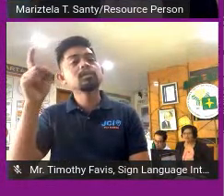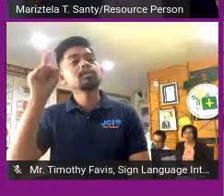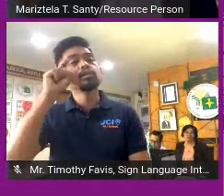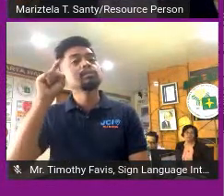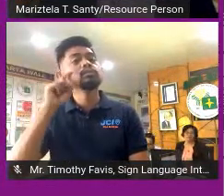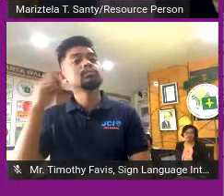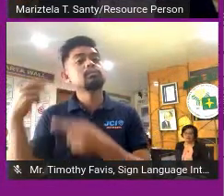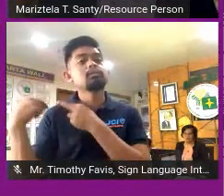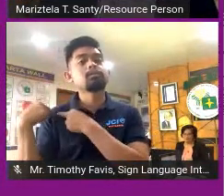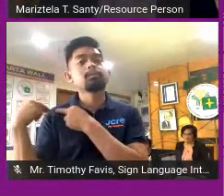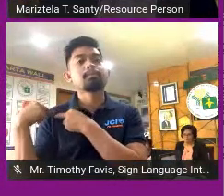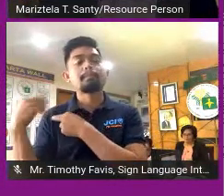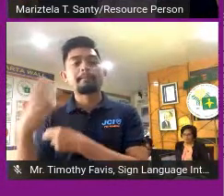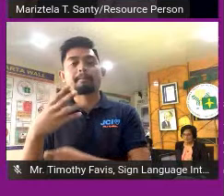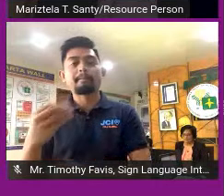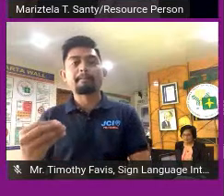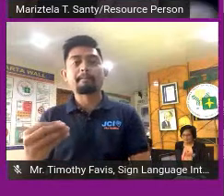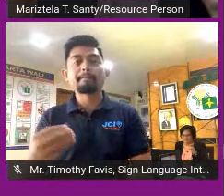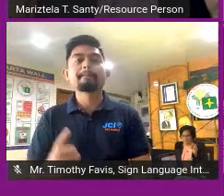roles and the,